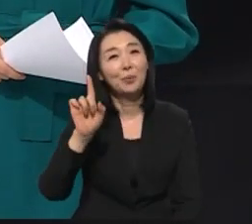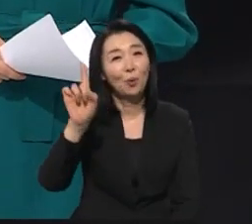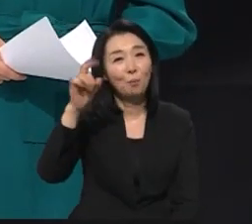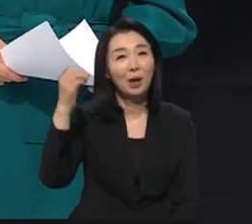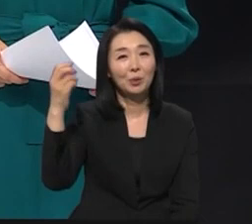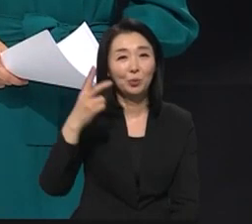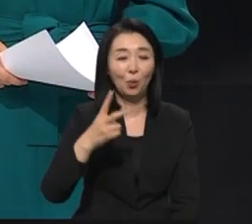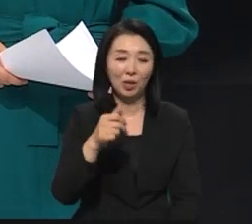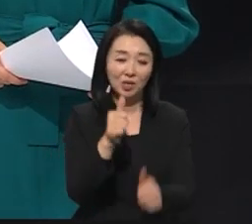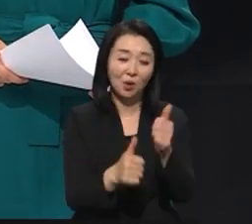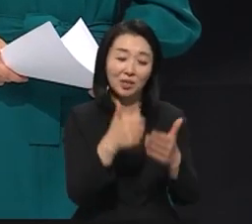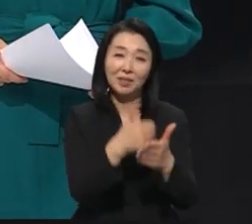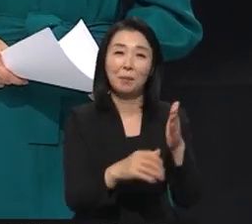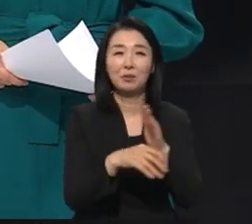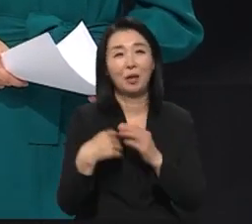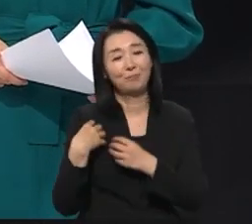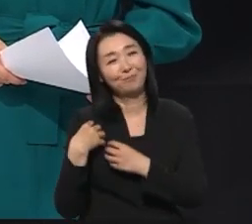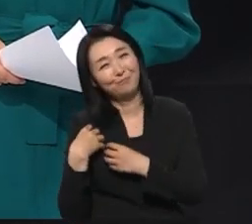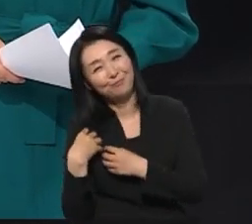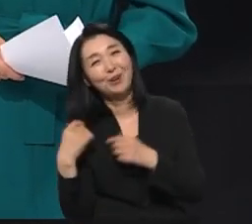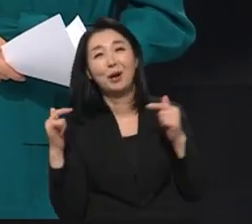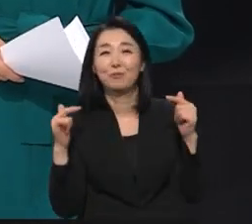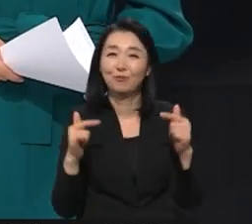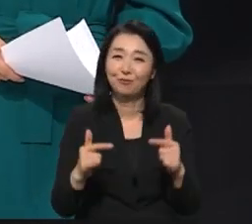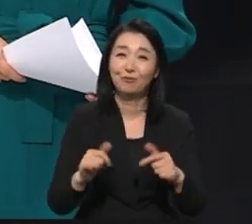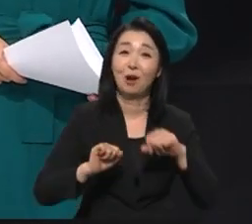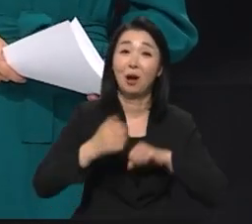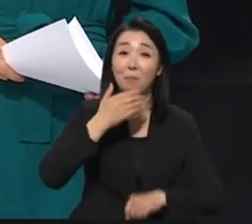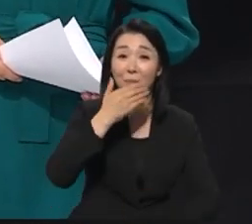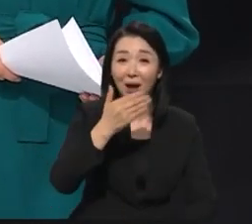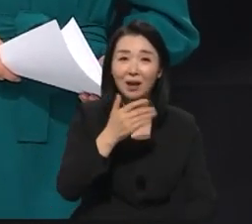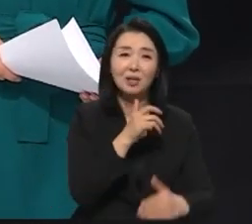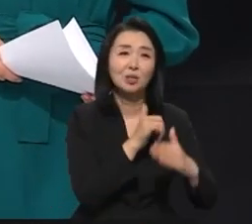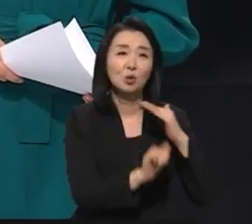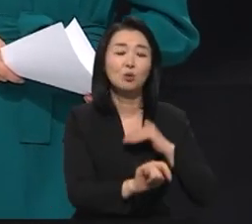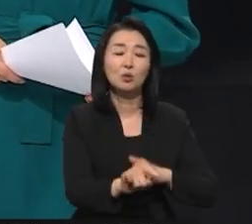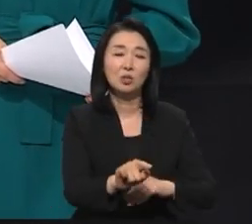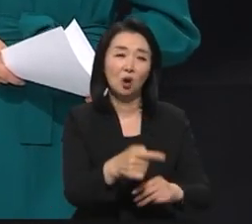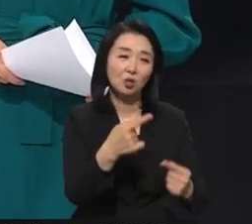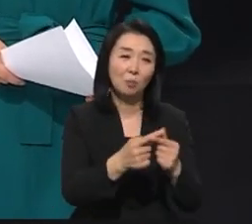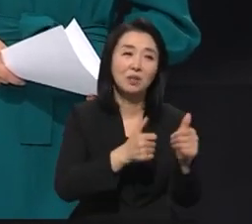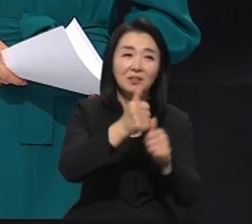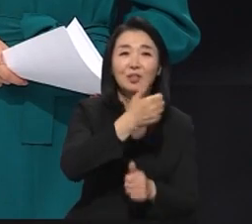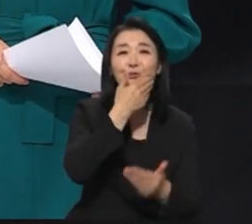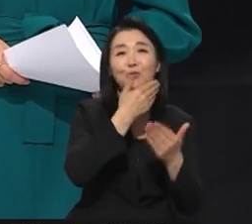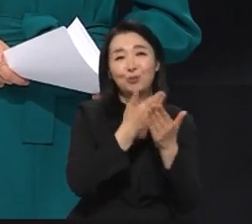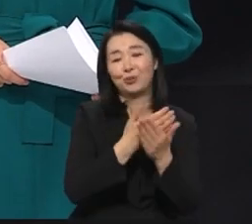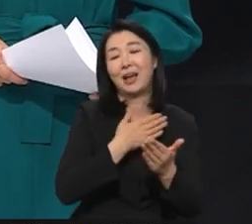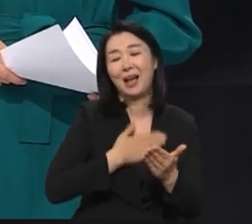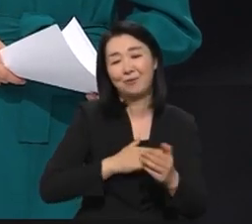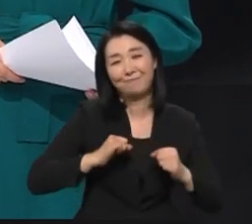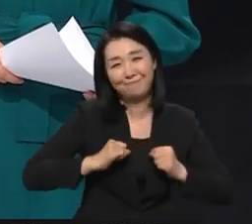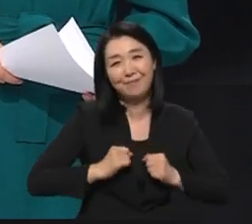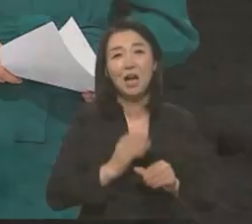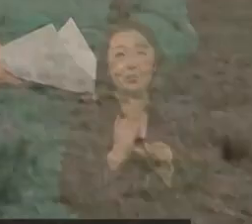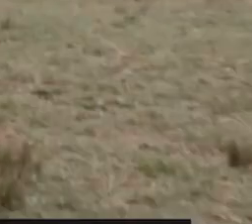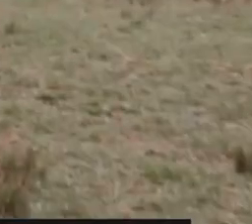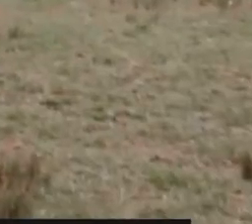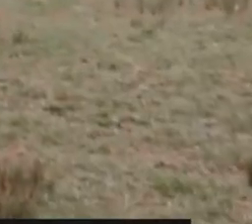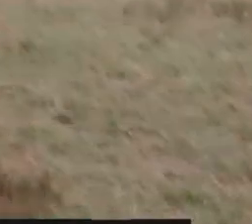또 남은 경기에서 부담감을 덜고 뛸 수 있기 때문에 선수들도 그 중요성을 알고 준비해 박차를 가하는